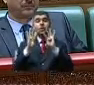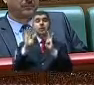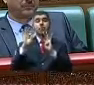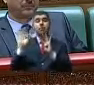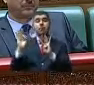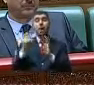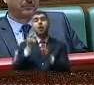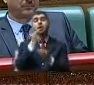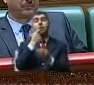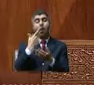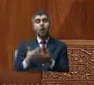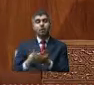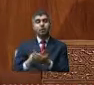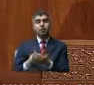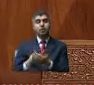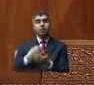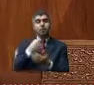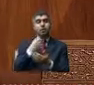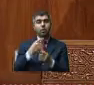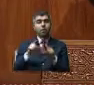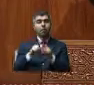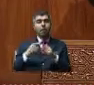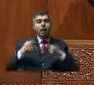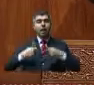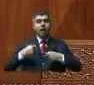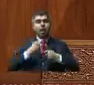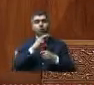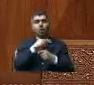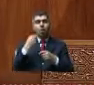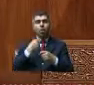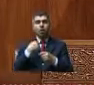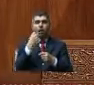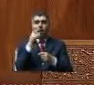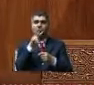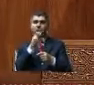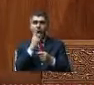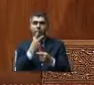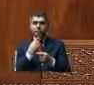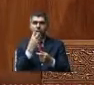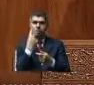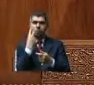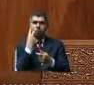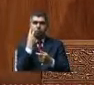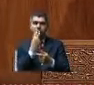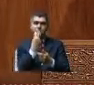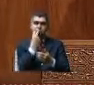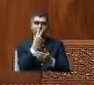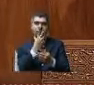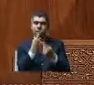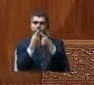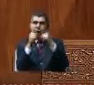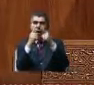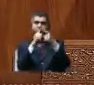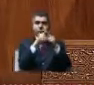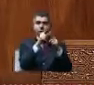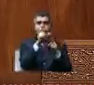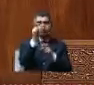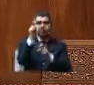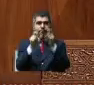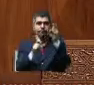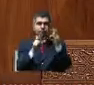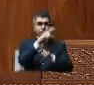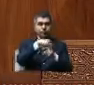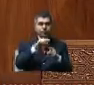دواء. والله إلا أنا رئيس حكومة وهادشي تبعته حرف بحرف ملي كنبقى نشوف هاد الإنجازات في مختلف القطاعات وفي قطاع الصحة